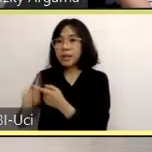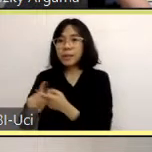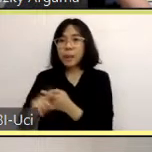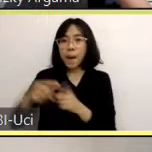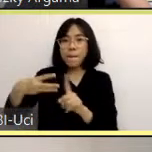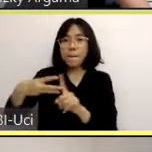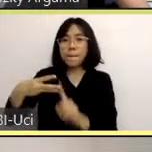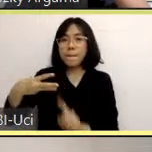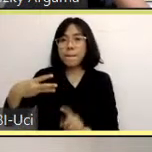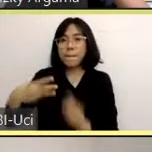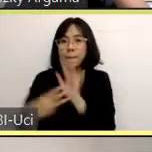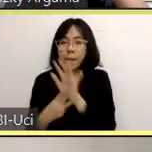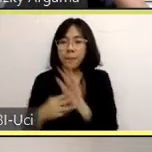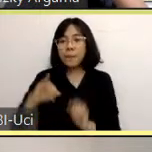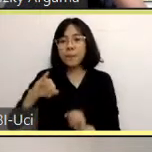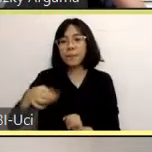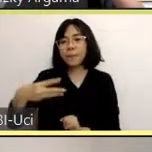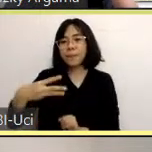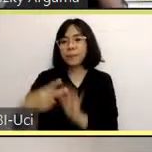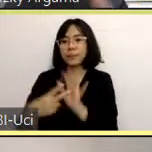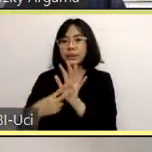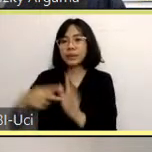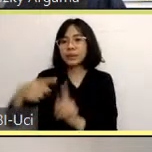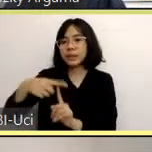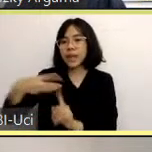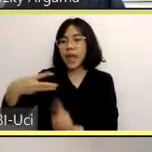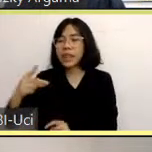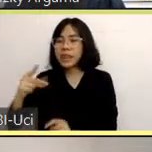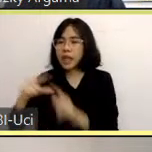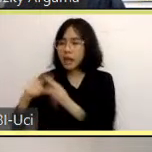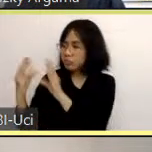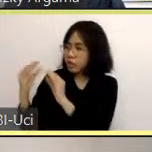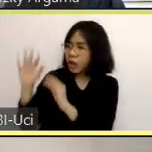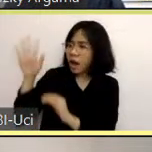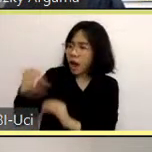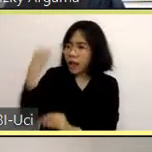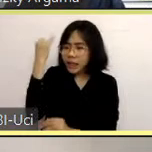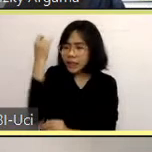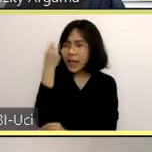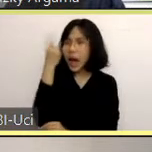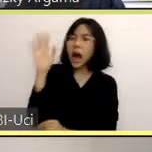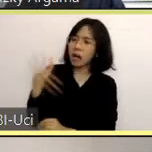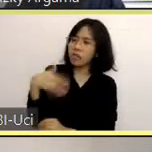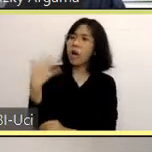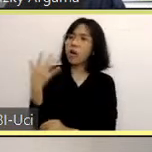sehingga kita memutuskan untuk gimana kalau misalkan kita bareng-bareng untuk turun